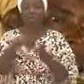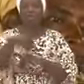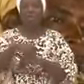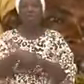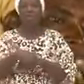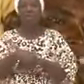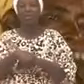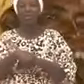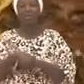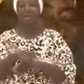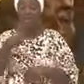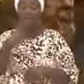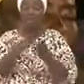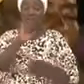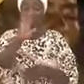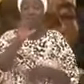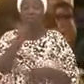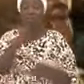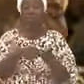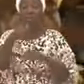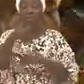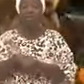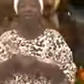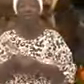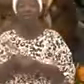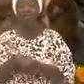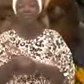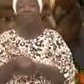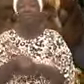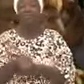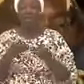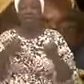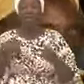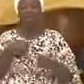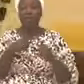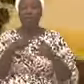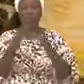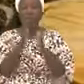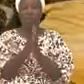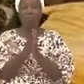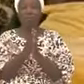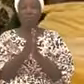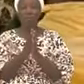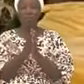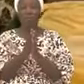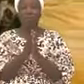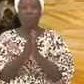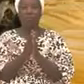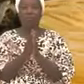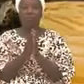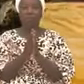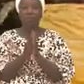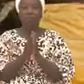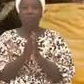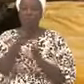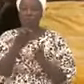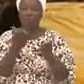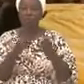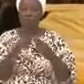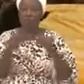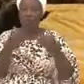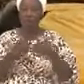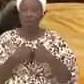là pour vous ce soir l'attak baisser les yeux fermés tu veux avoir